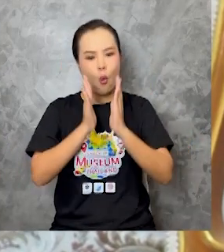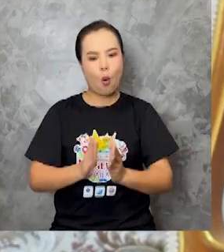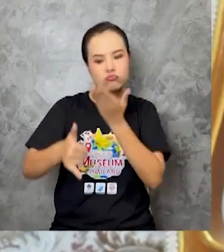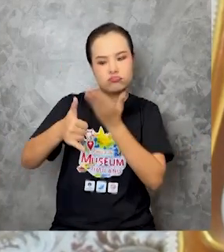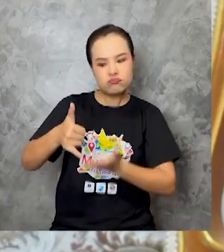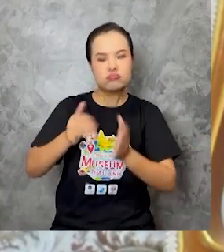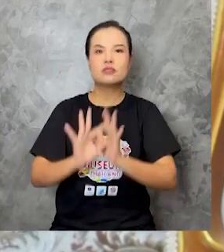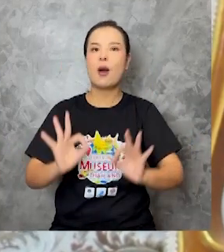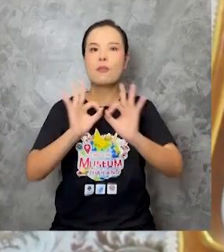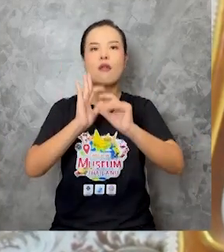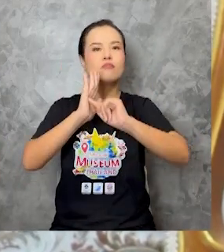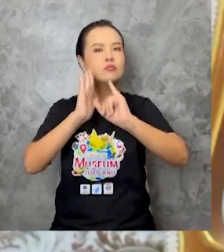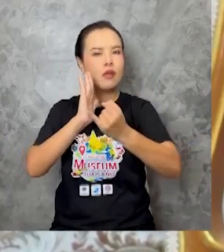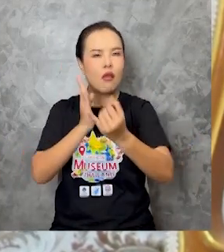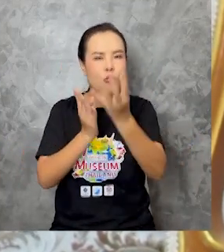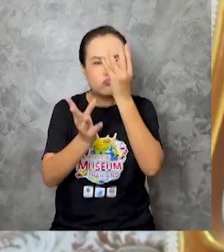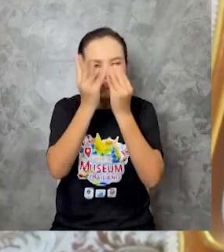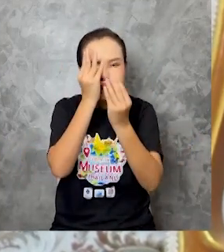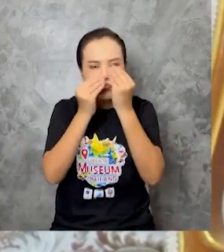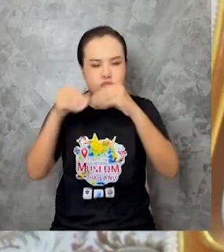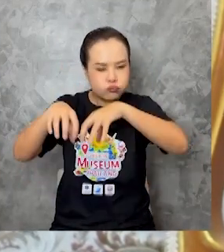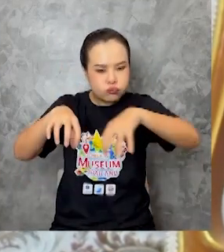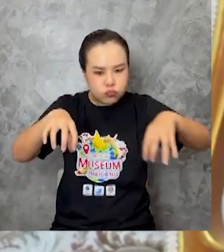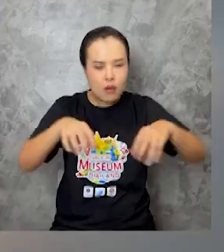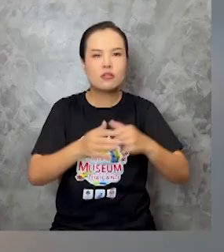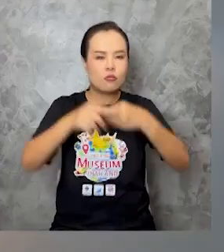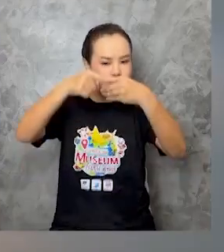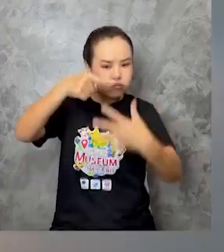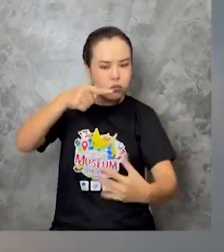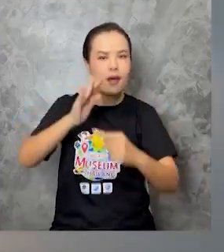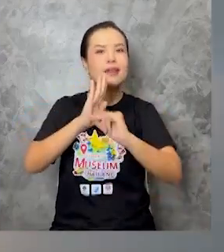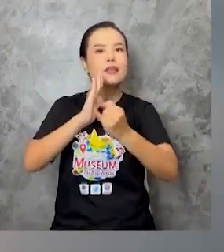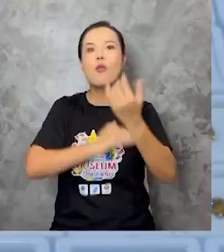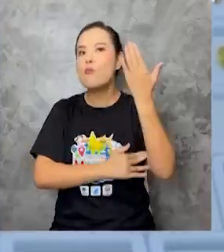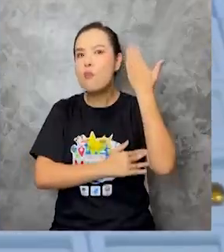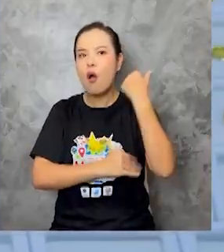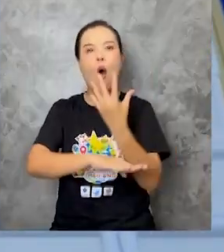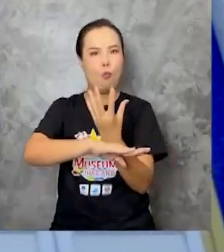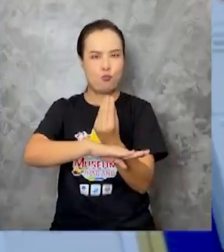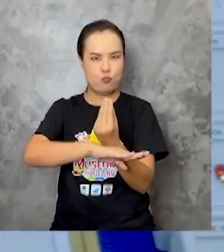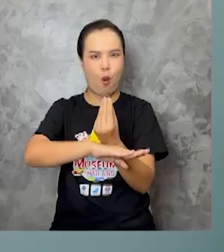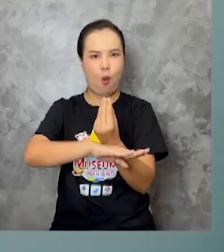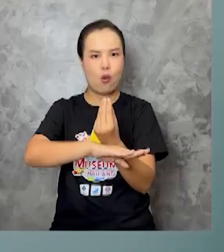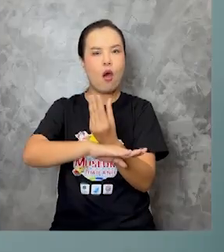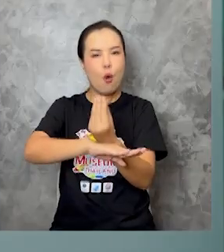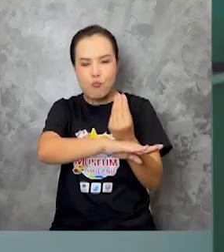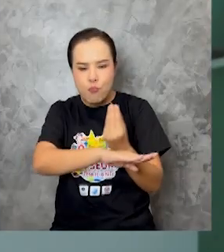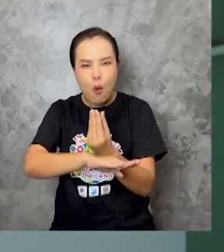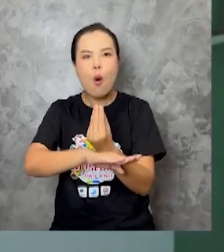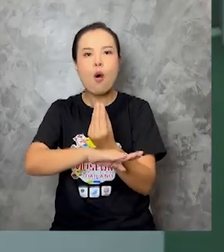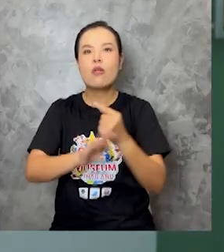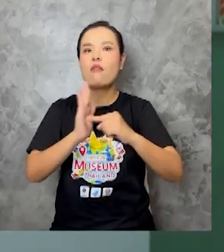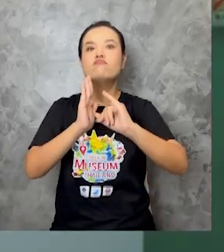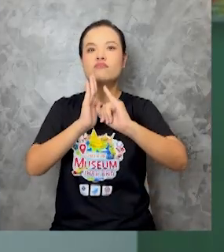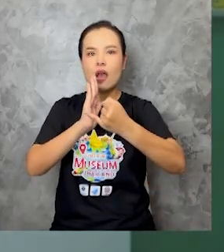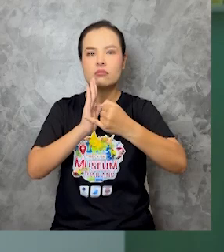ของบุคคลสำคัญเนี่ยจังหวัดจันทบุรีมีสิ่งเรียนรู้เยอะแยะมากมายครับจันทบุรีเนี่ยเมื่อก่อนเนี่ยจะเป็นเมืองแห่งพลอยศูนย์อัญมณี